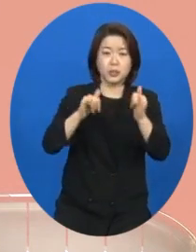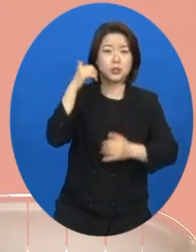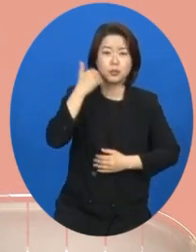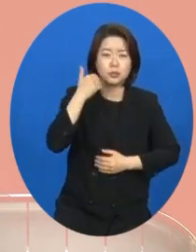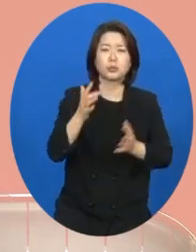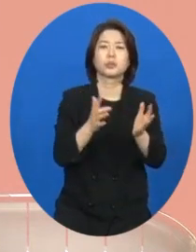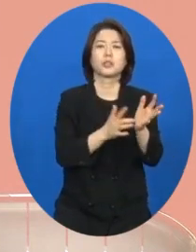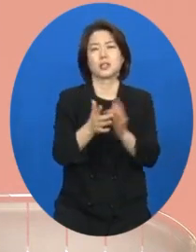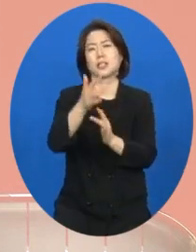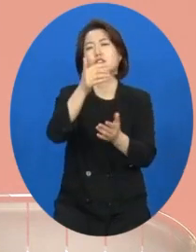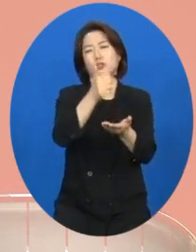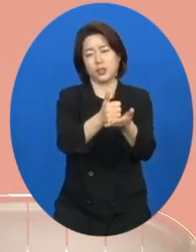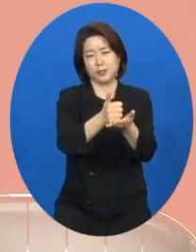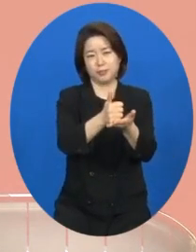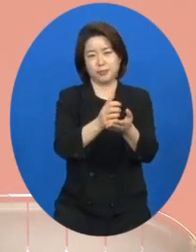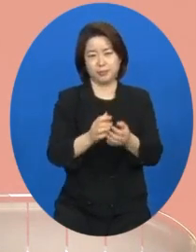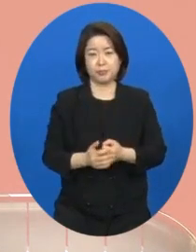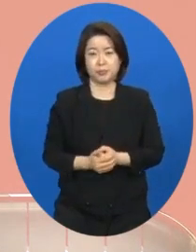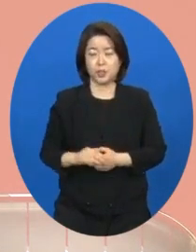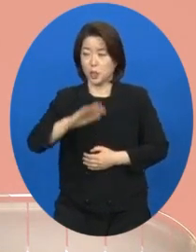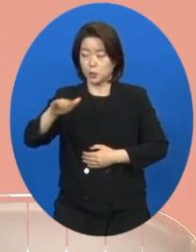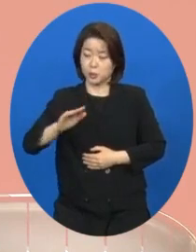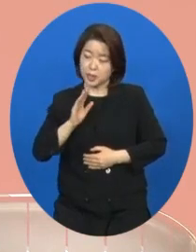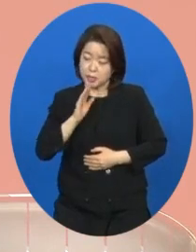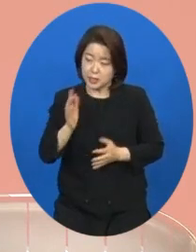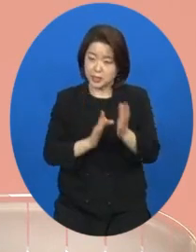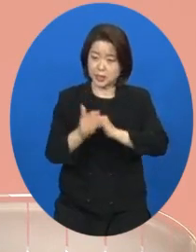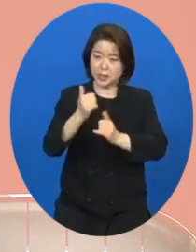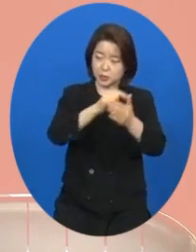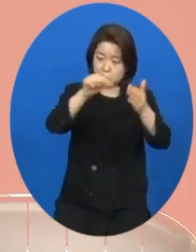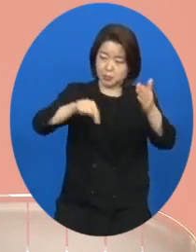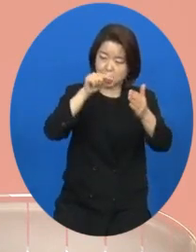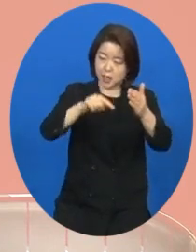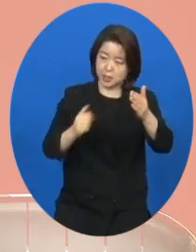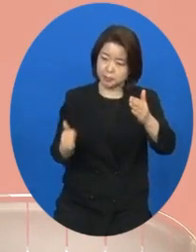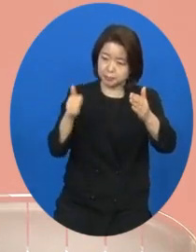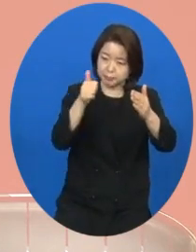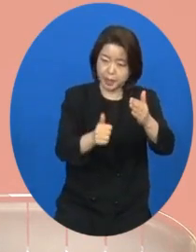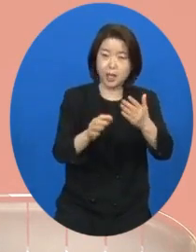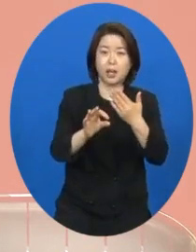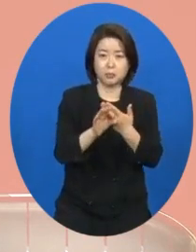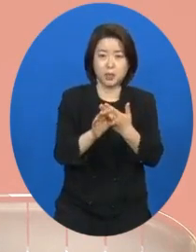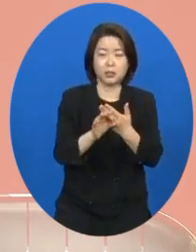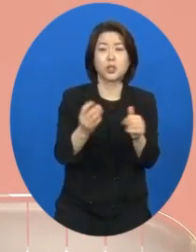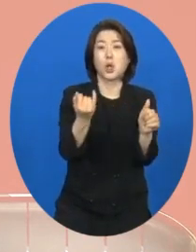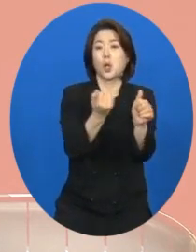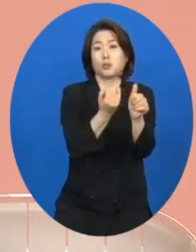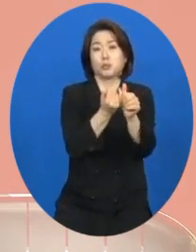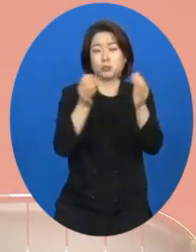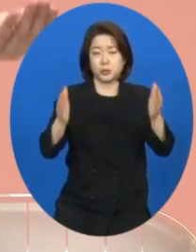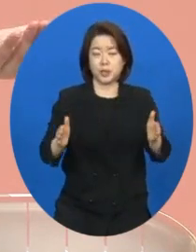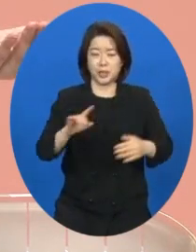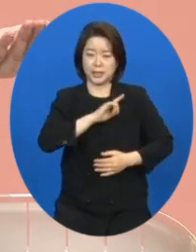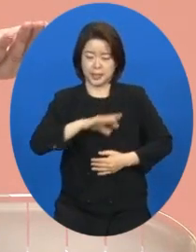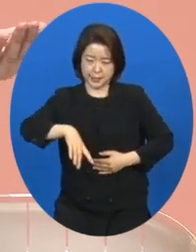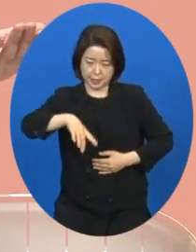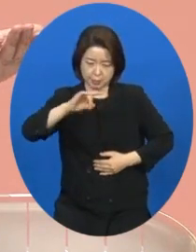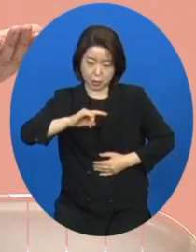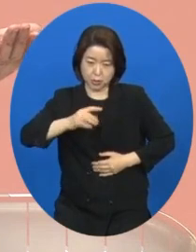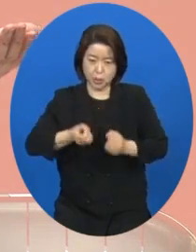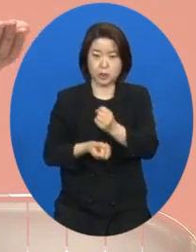예수님입니다. 우리가 진짜 예수님 안에 있으면 그러면 부부 사이에 가장 먼저 영향이